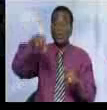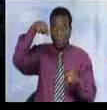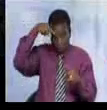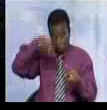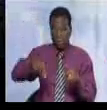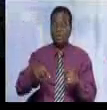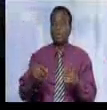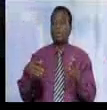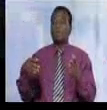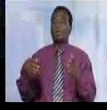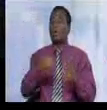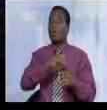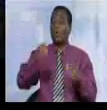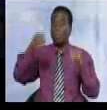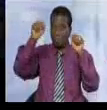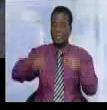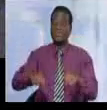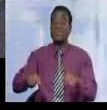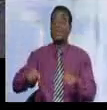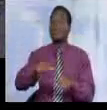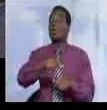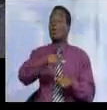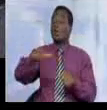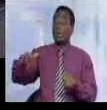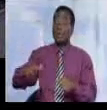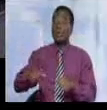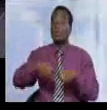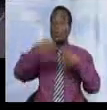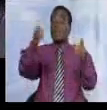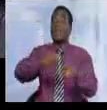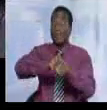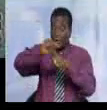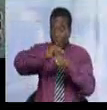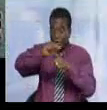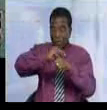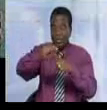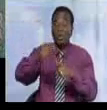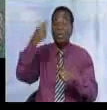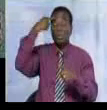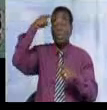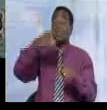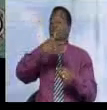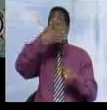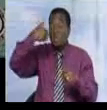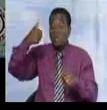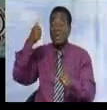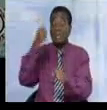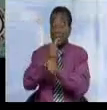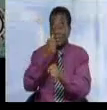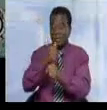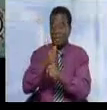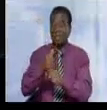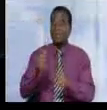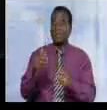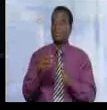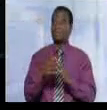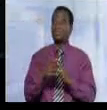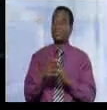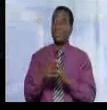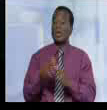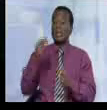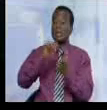Ont donc été envisagées des mesures concrètes capables de favoriser les interventions de l'ANADER en faveur du monde des ressources